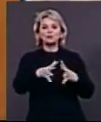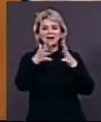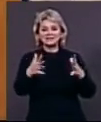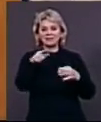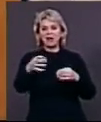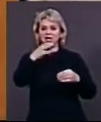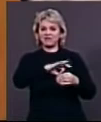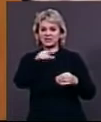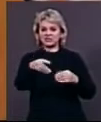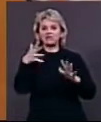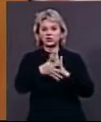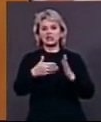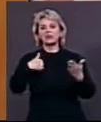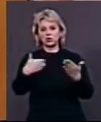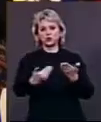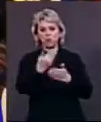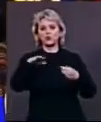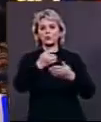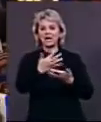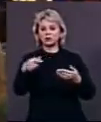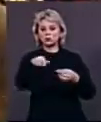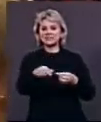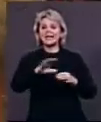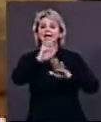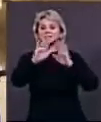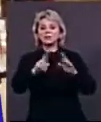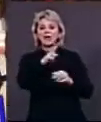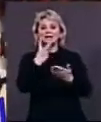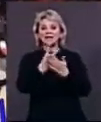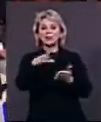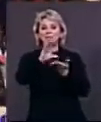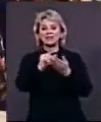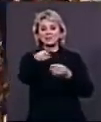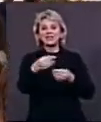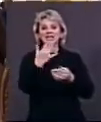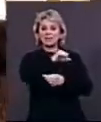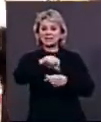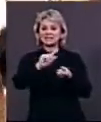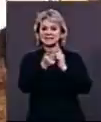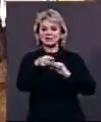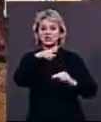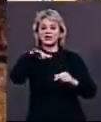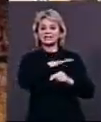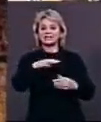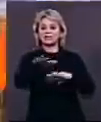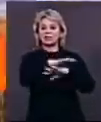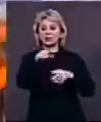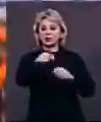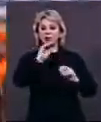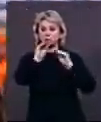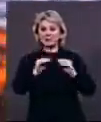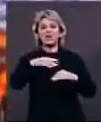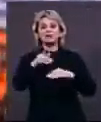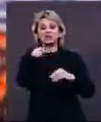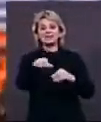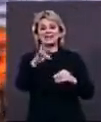максимально эффективно внедрять нашу новую продукцию. Экспозиция как наглядный пример импортозамещения на российском рынке удобрений. В